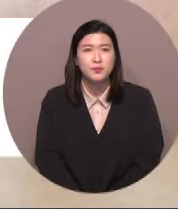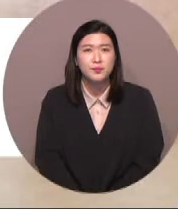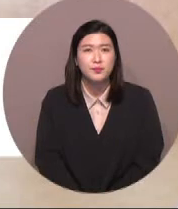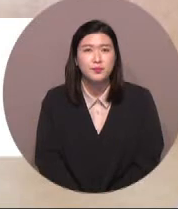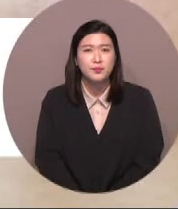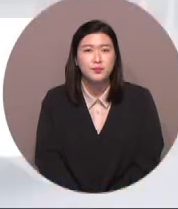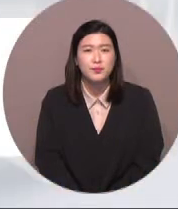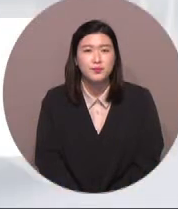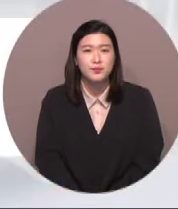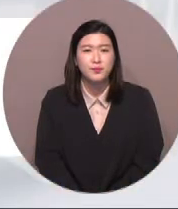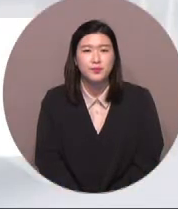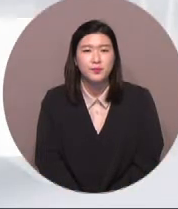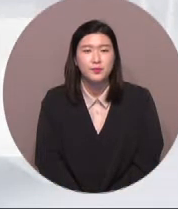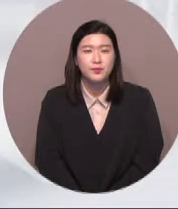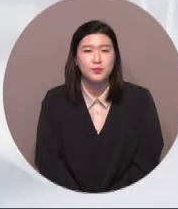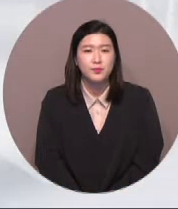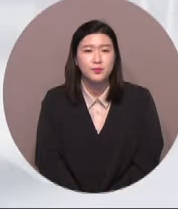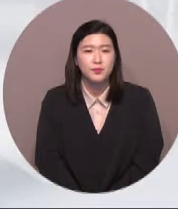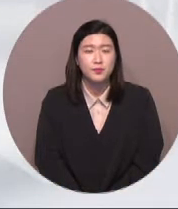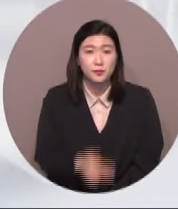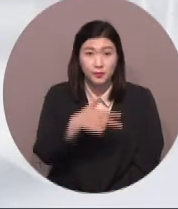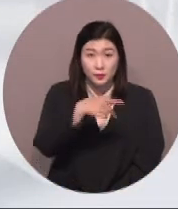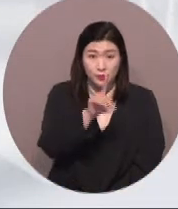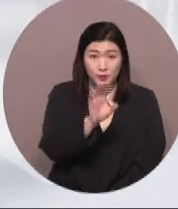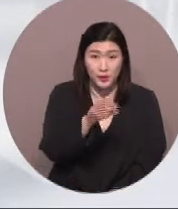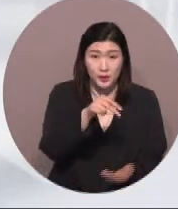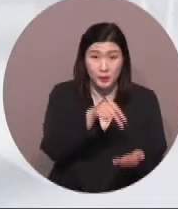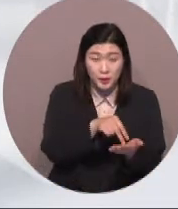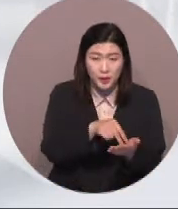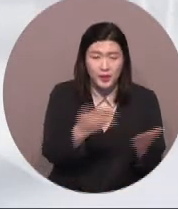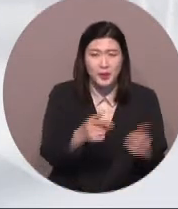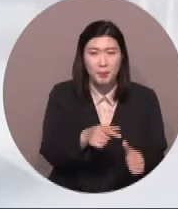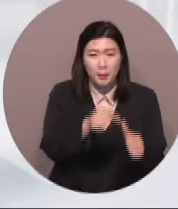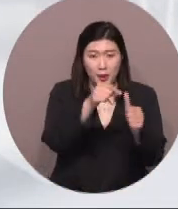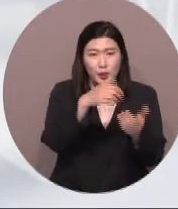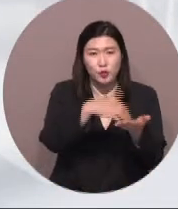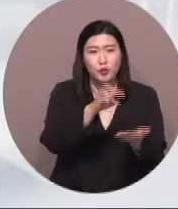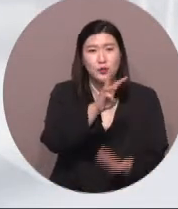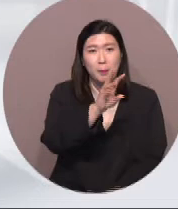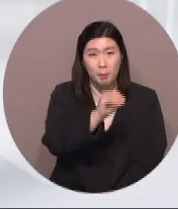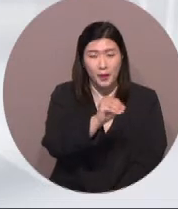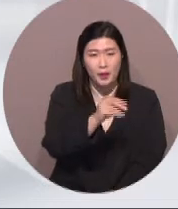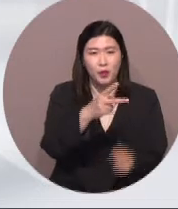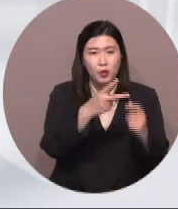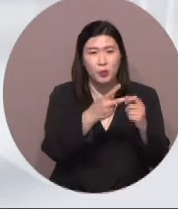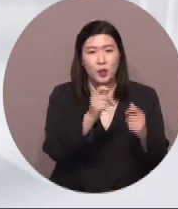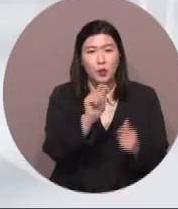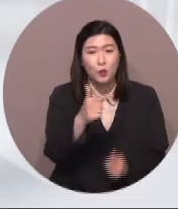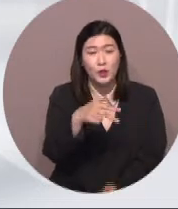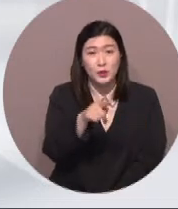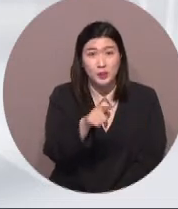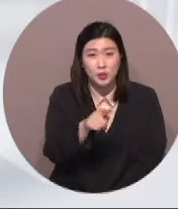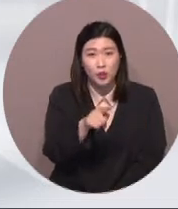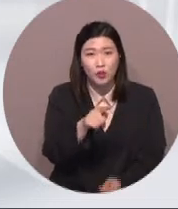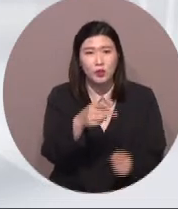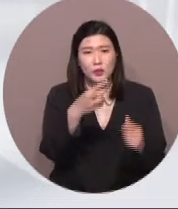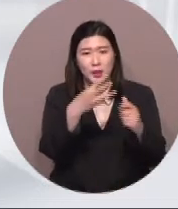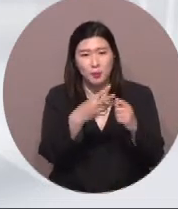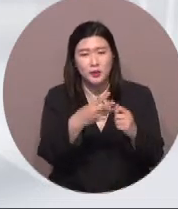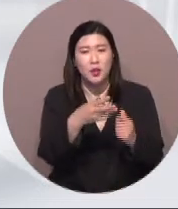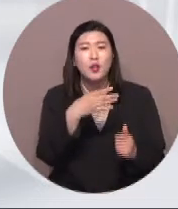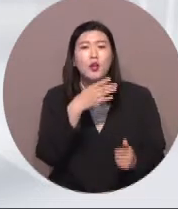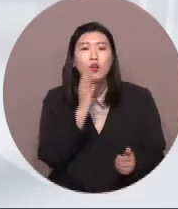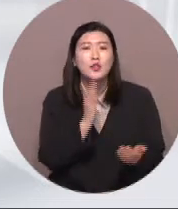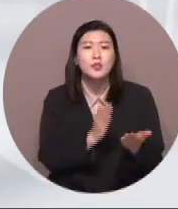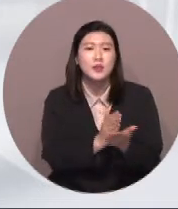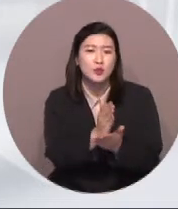경제성이 있고. 장 후보는 또 일자리 3만 개 창출과 관저 이동 분동, 어르신 주치의제와